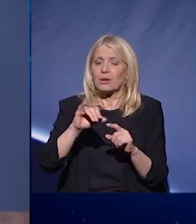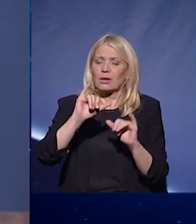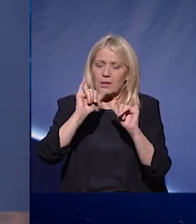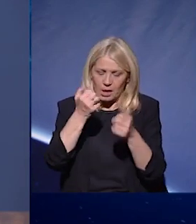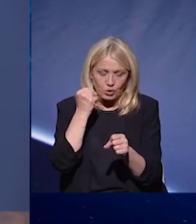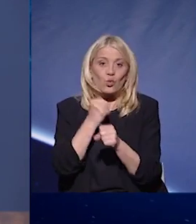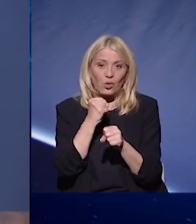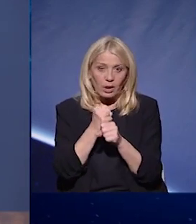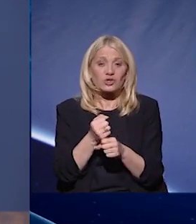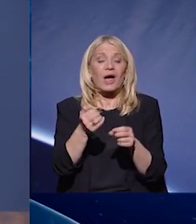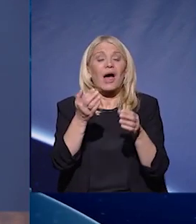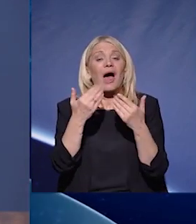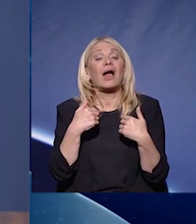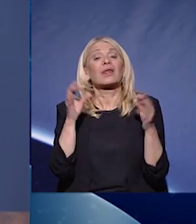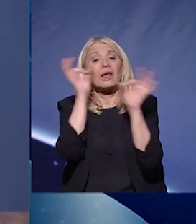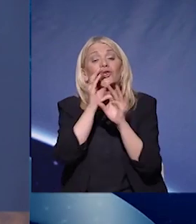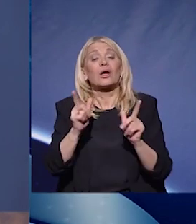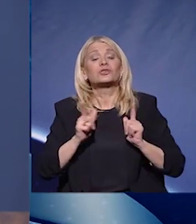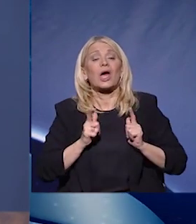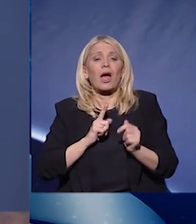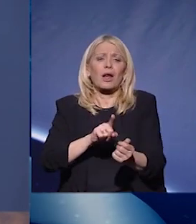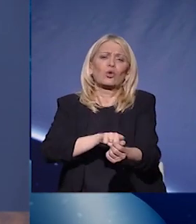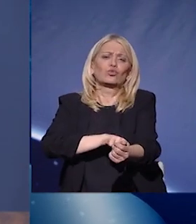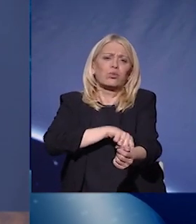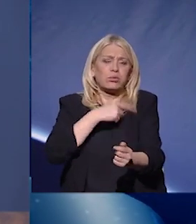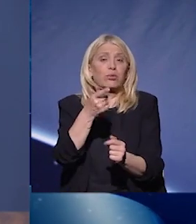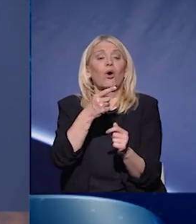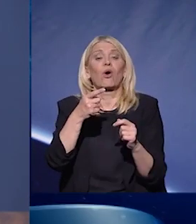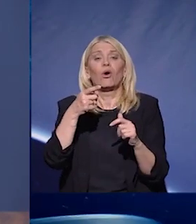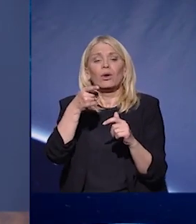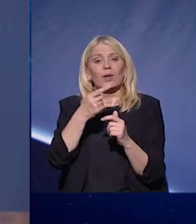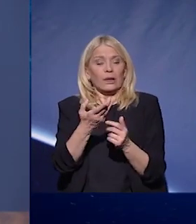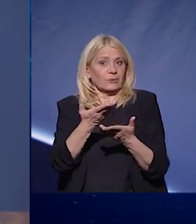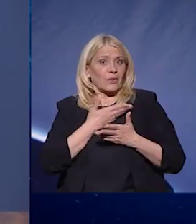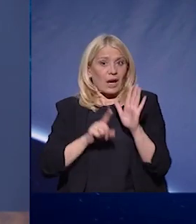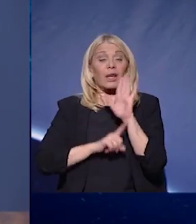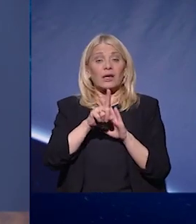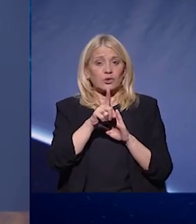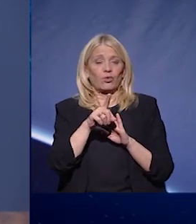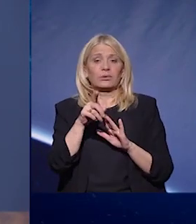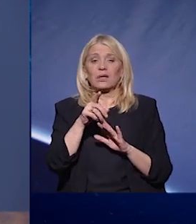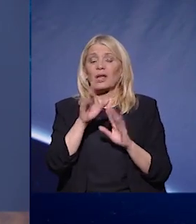jesu testirani, ali su nažalost čekali duže nego što je to stručno